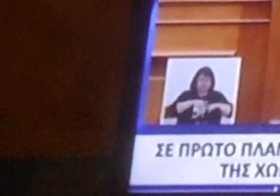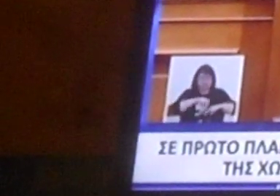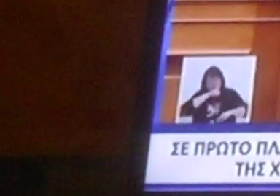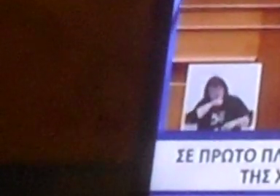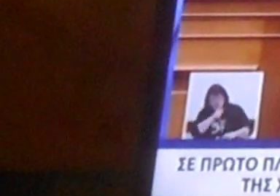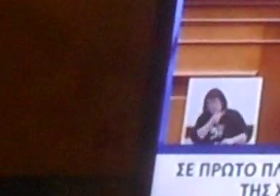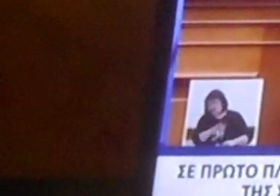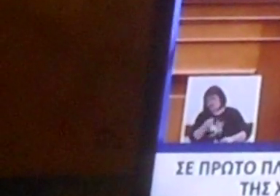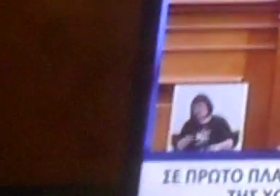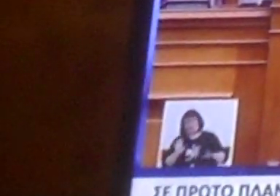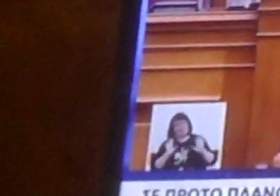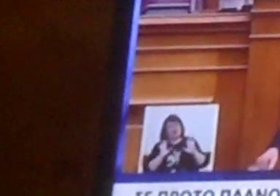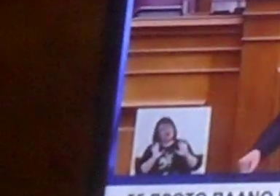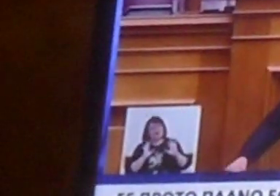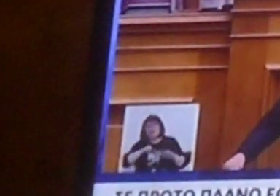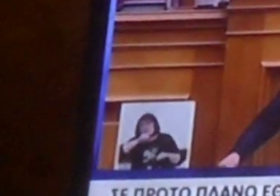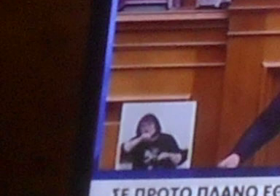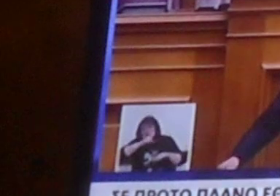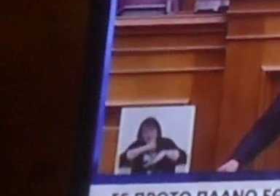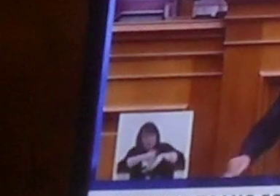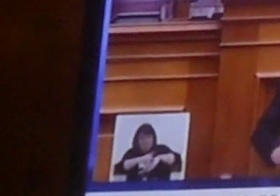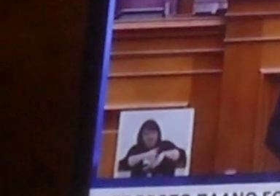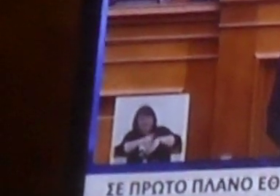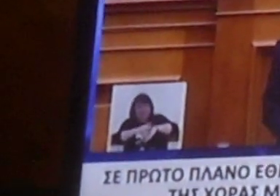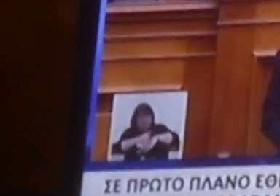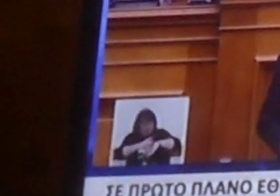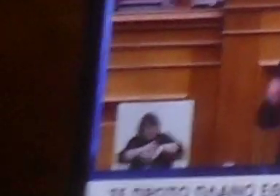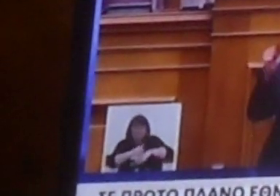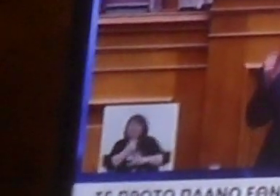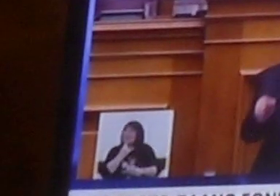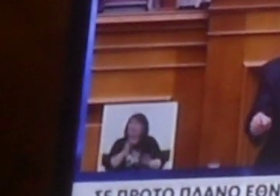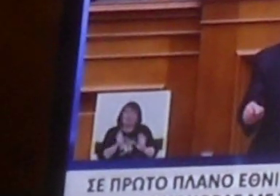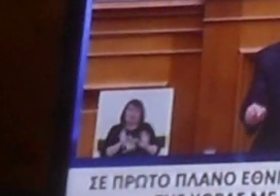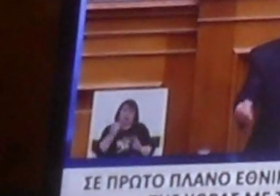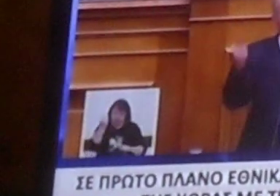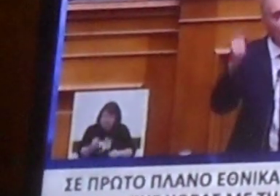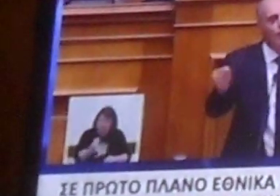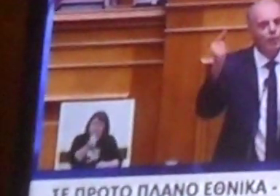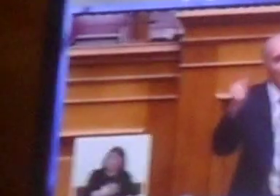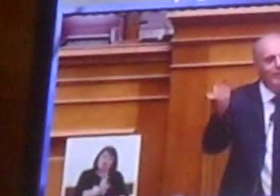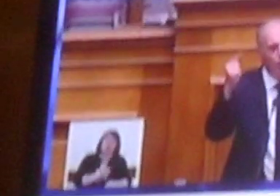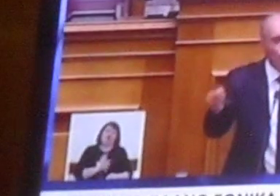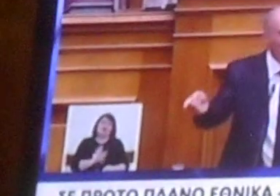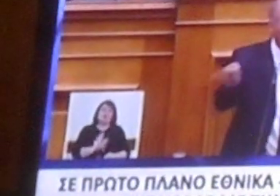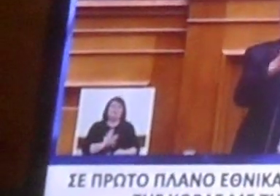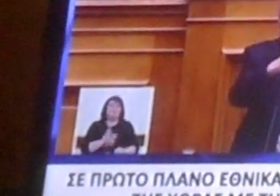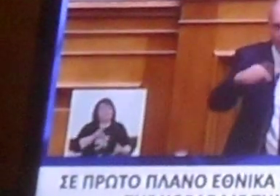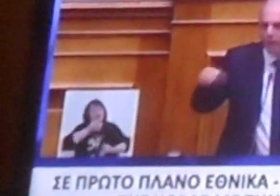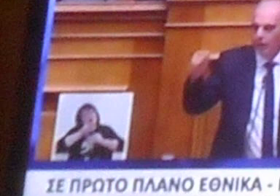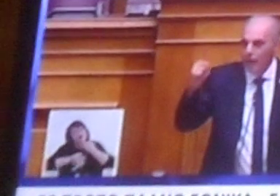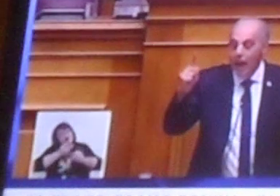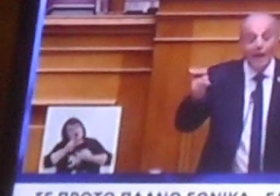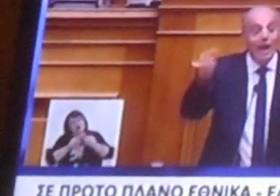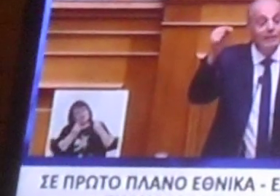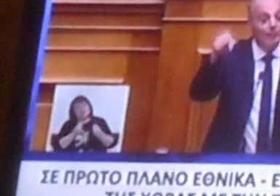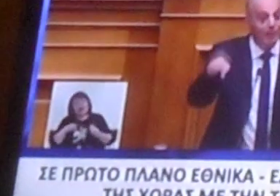έξω. Ο κύριος Χίλος έχει χιούμορ και αυτό τον κρατάει όρθιο στη ζωή με όσο έχει περάσει και διότι φέρνει στο κορμί του. Εγώ όμως συσσωρεύω